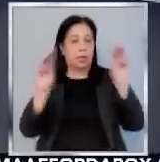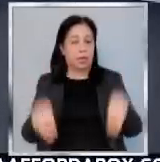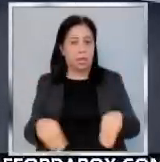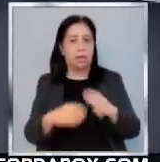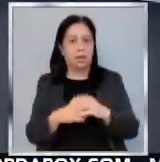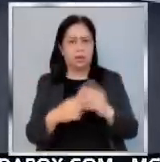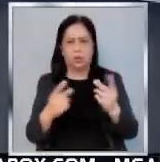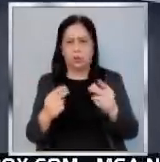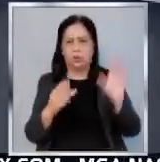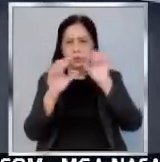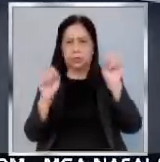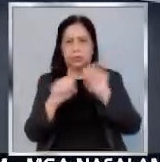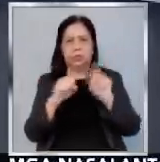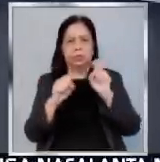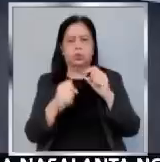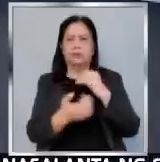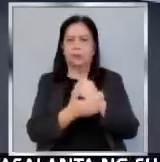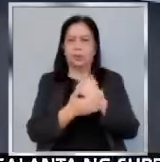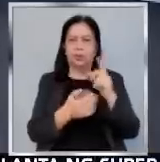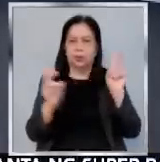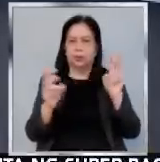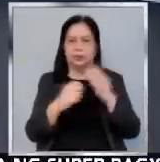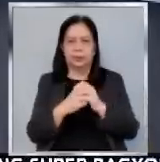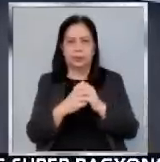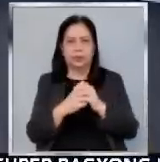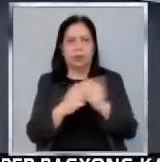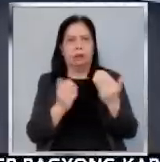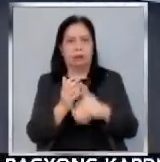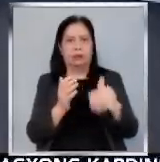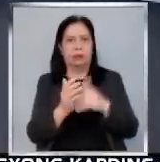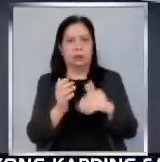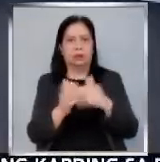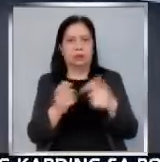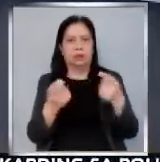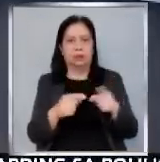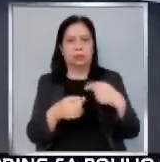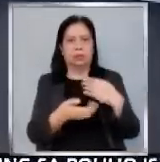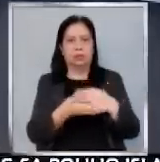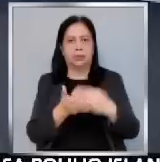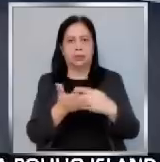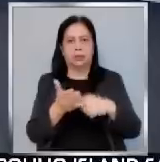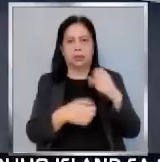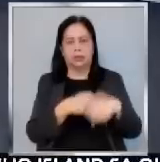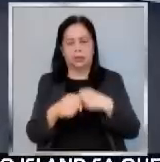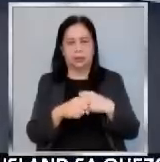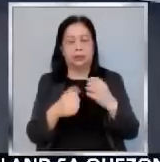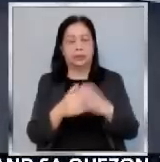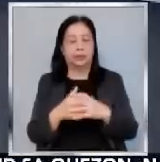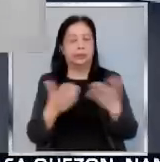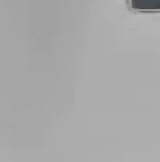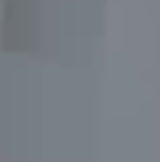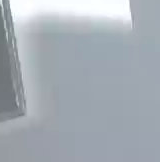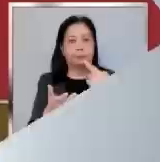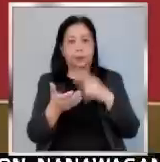ito ng Pangulo para maiwasan ang anilay pag-uulit ng reenactment ng budget ngayong taon. Nakatutok si Tina Pangliban